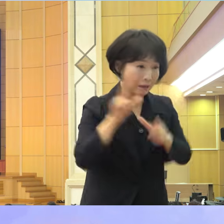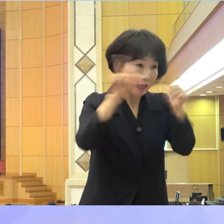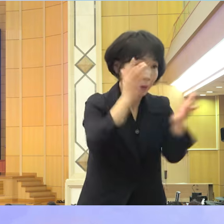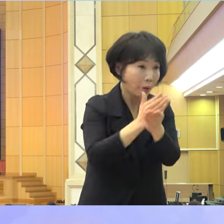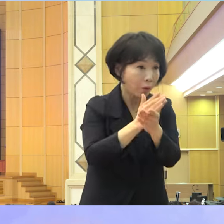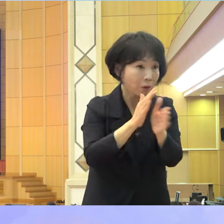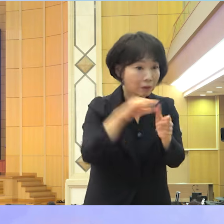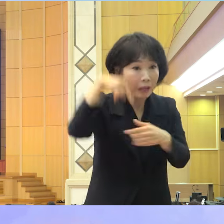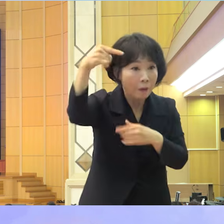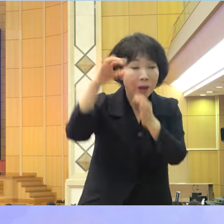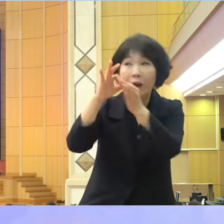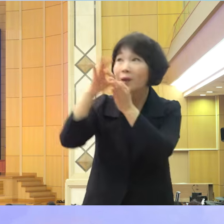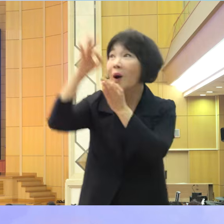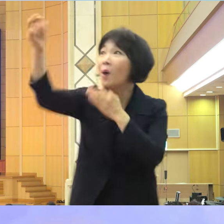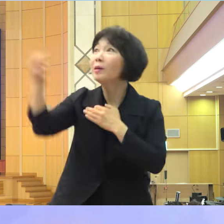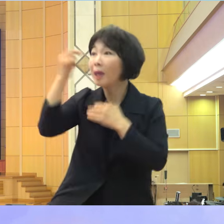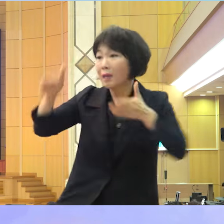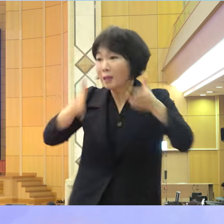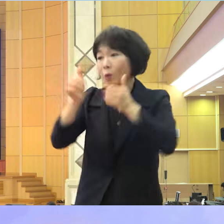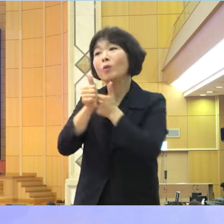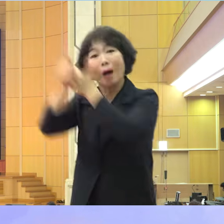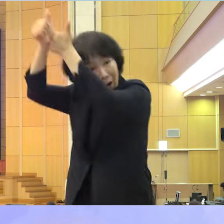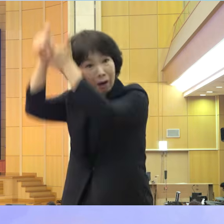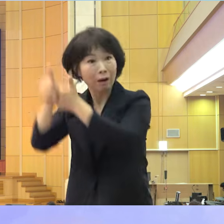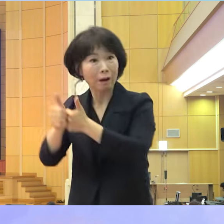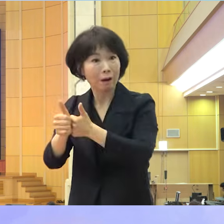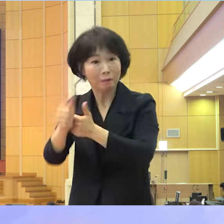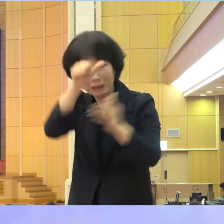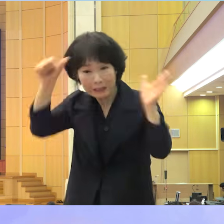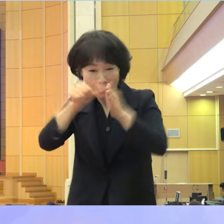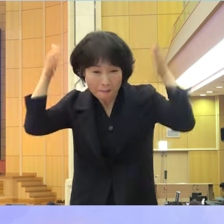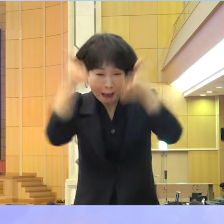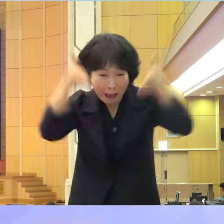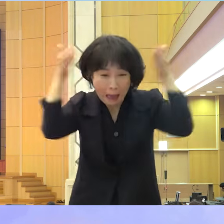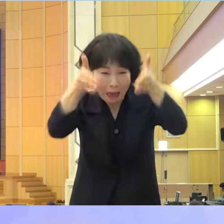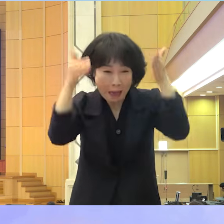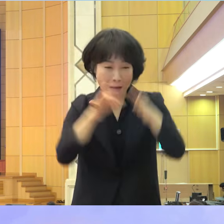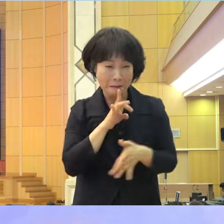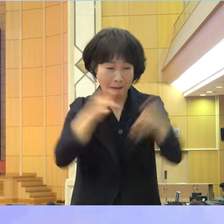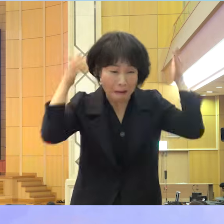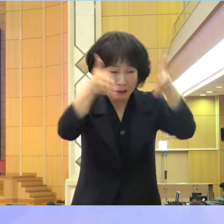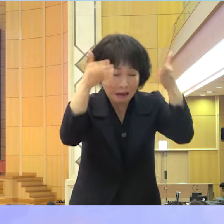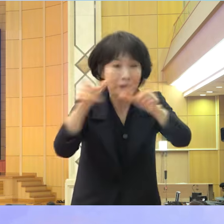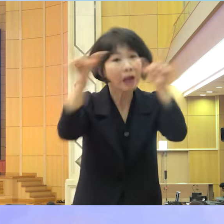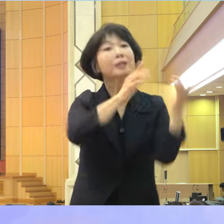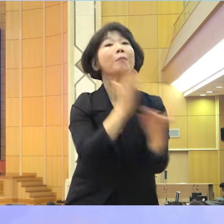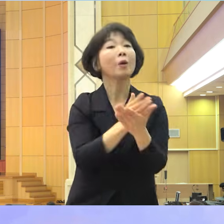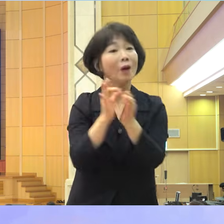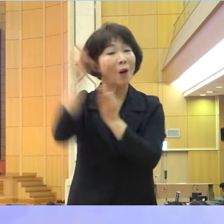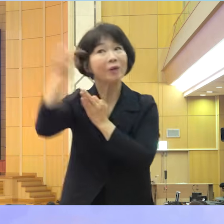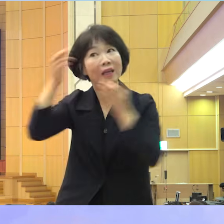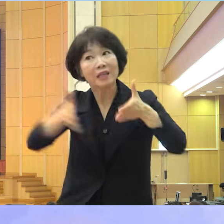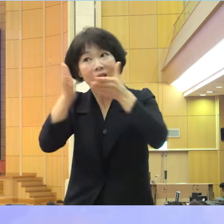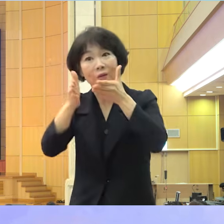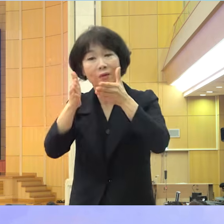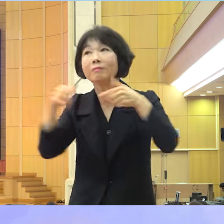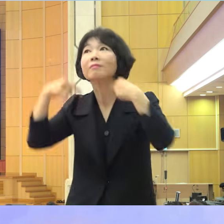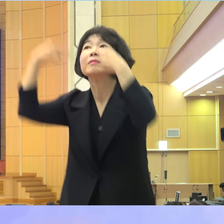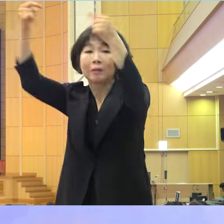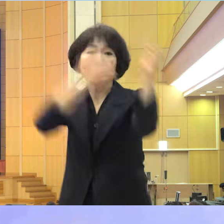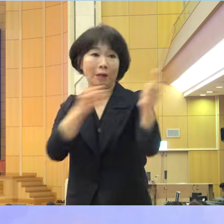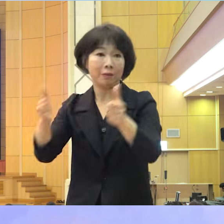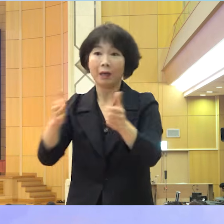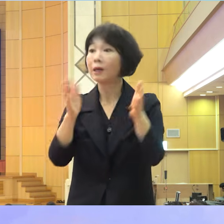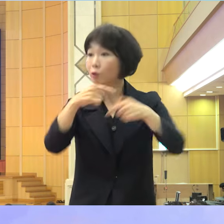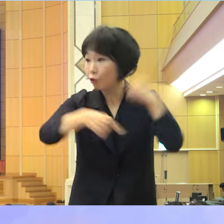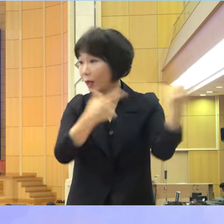인생의 길로 가다가 인생으로 허무하게 마치는 그런 인생이 됩니까? 영생의 길이 있는데